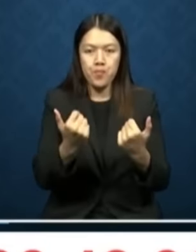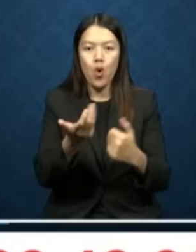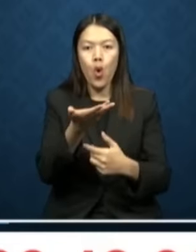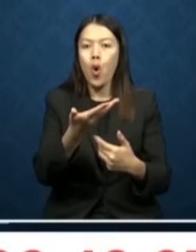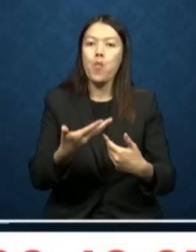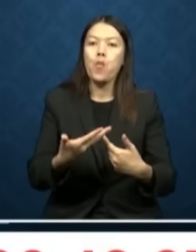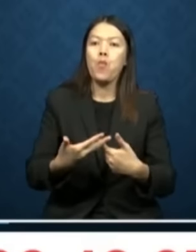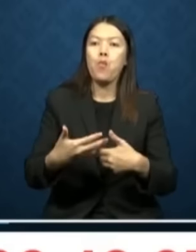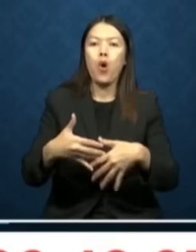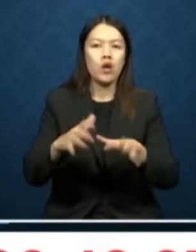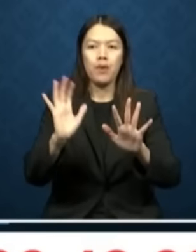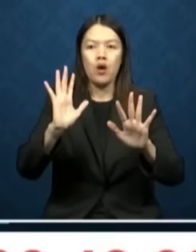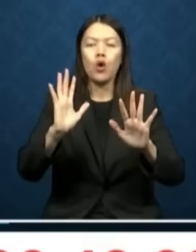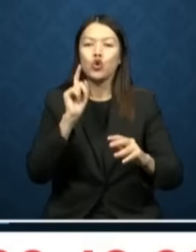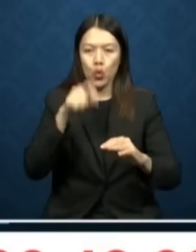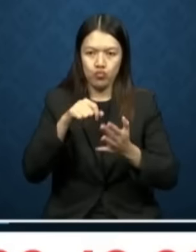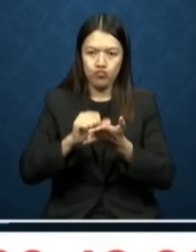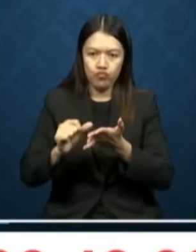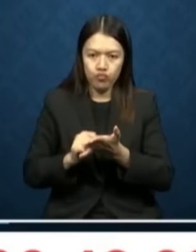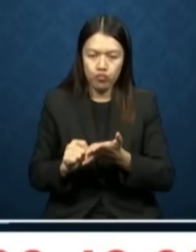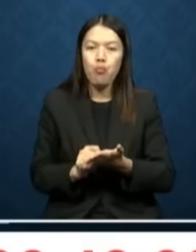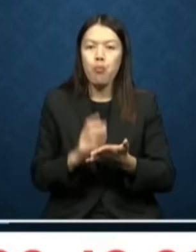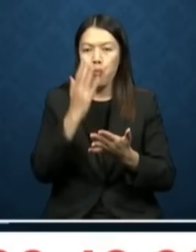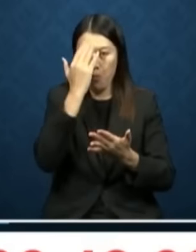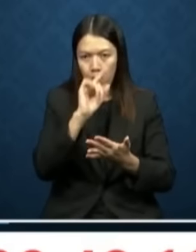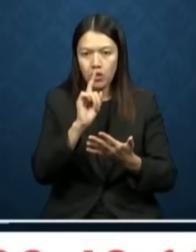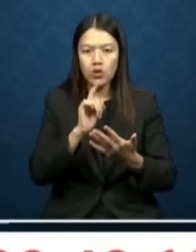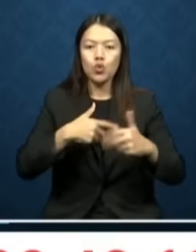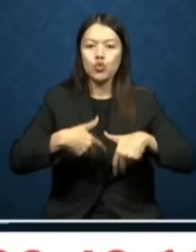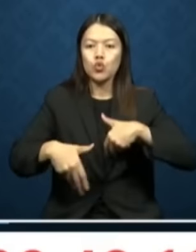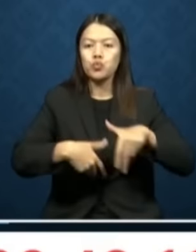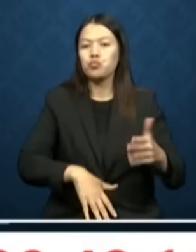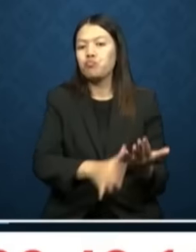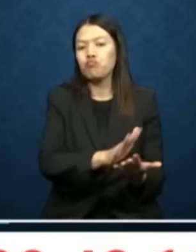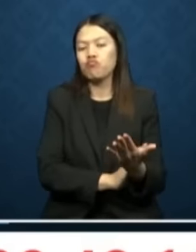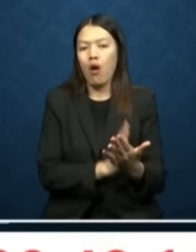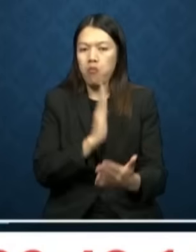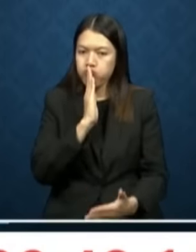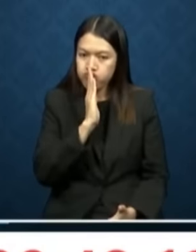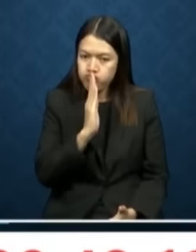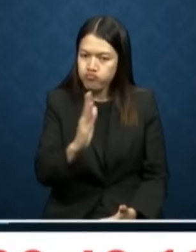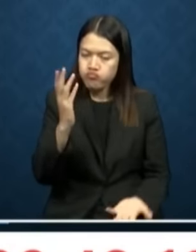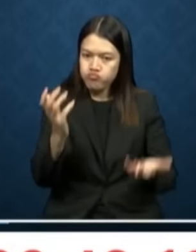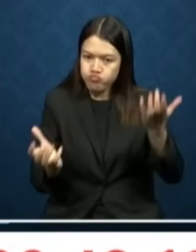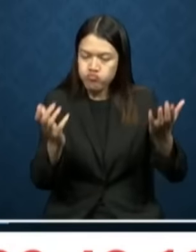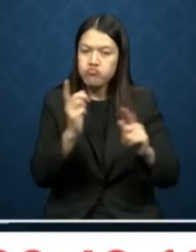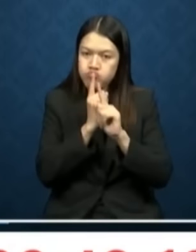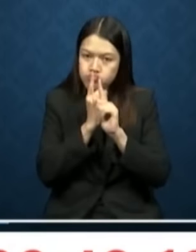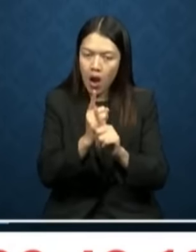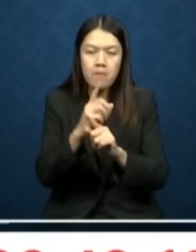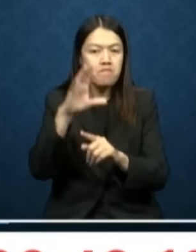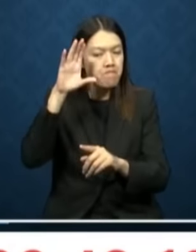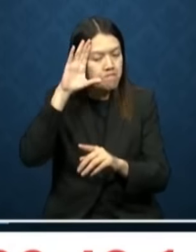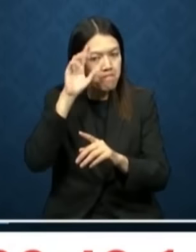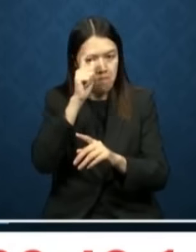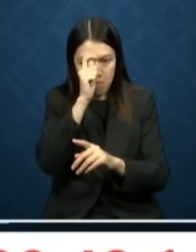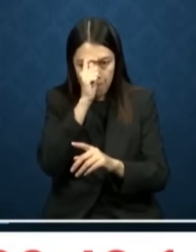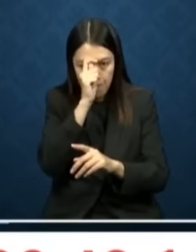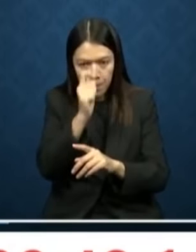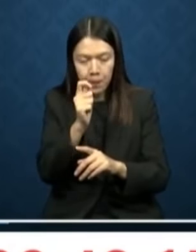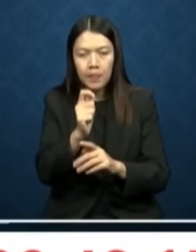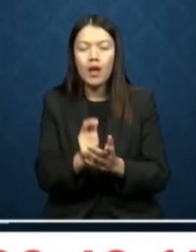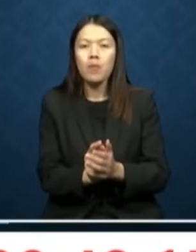ล่อยเฉยๆไม่ได้เราต้องแก้ไขเพื่อให้บ้านเมืองนี้ดำรงความยุติธรรมอยู่ได้สมดังที่ในหลวงรัช